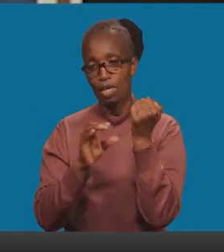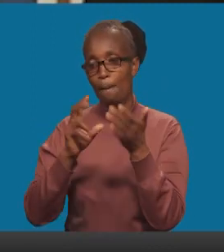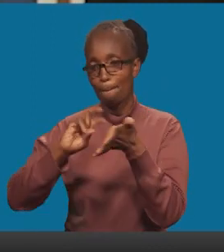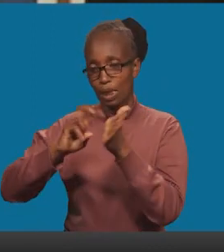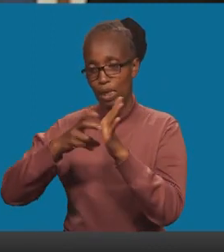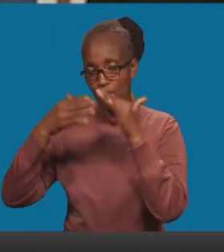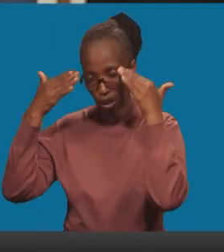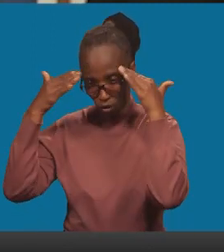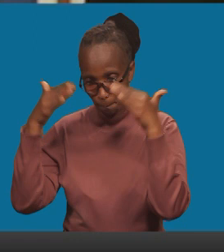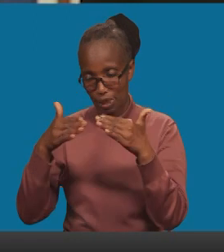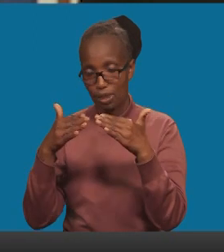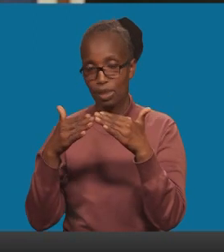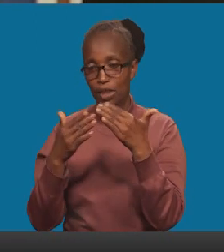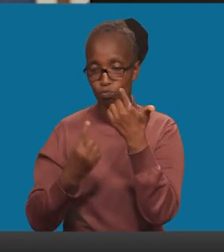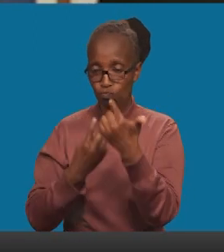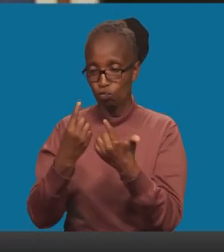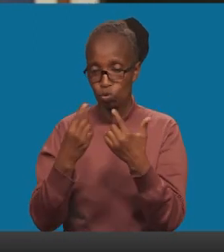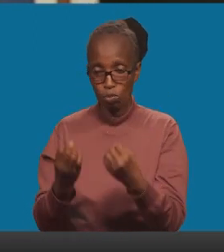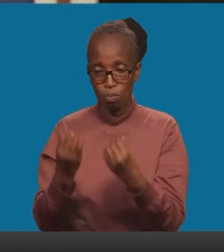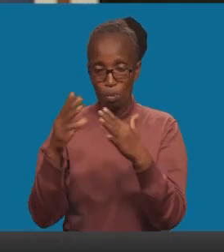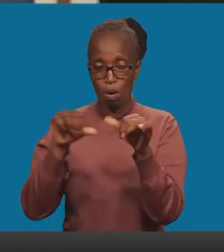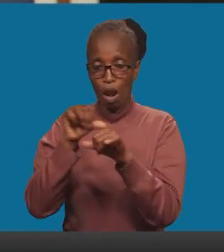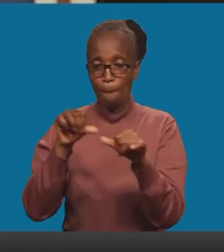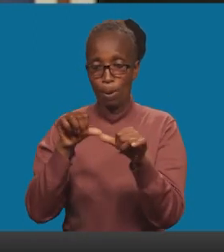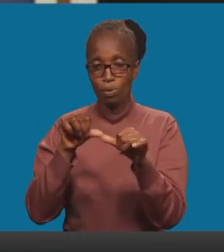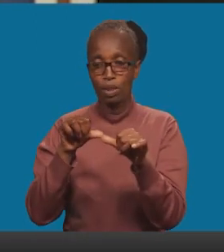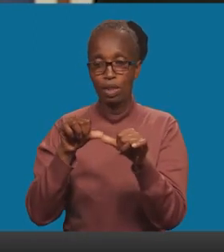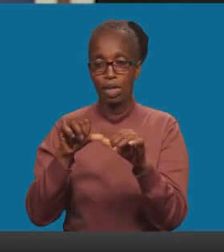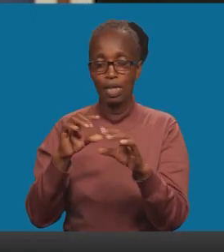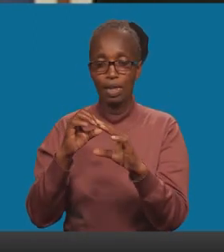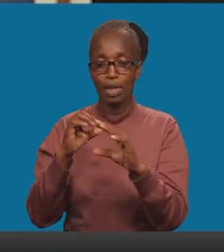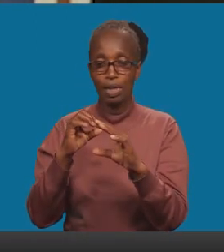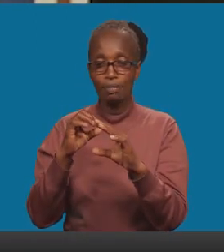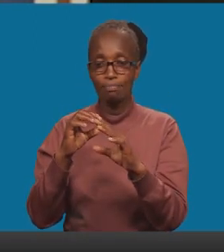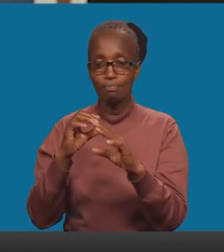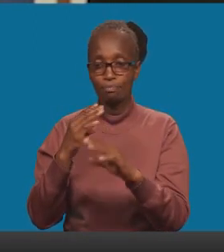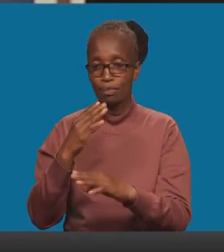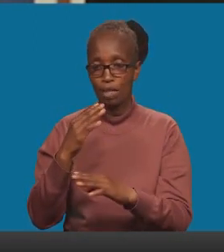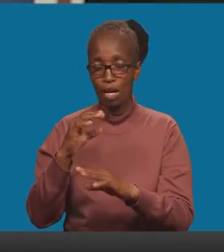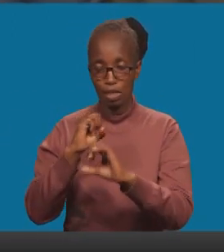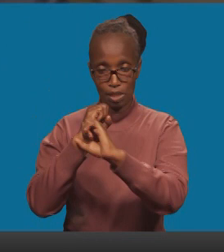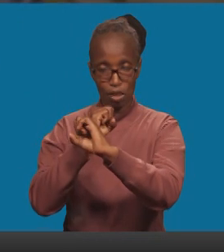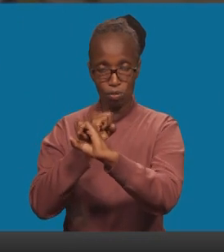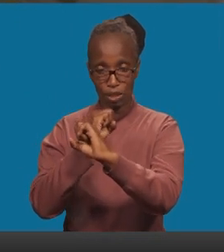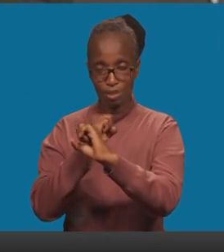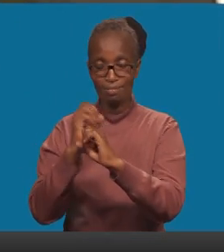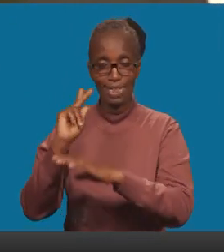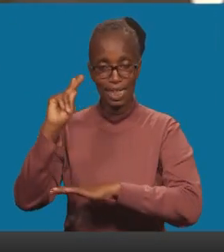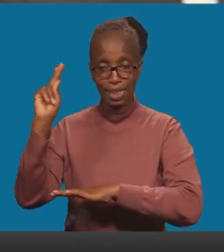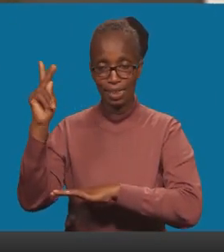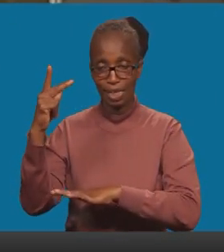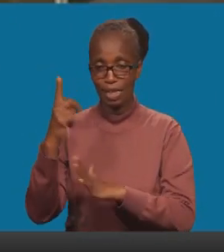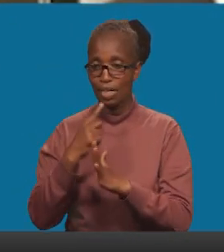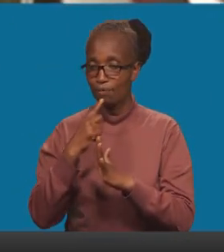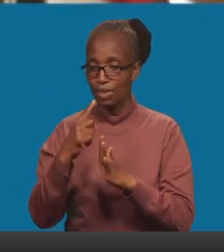the commitment to address security concerns along our shared borders. Kenya ikidokeza